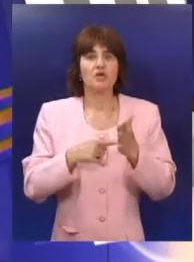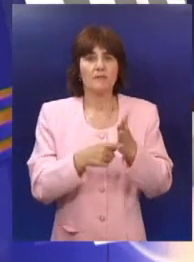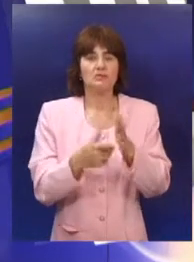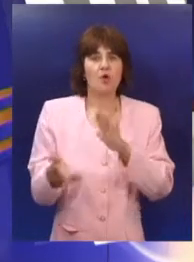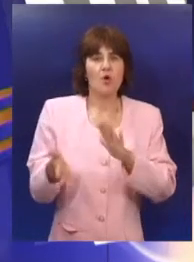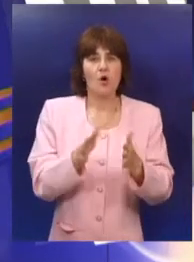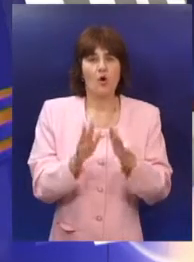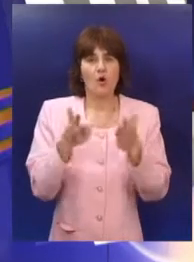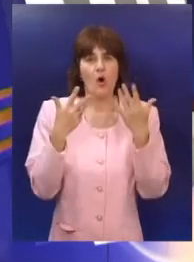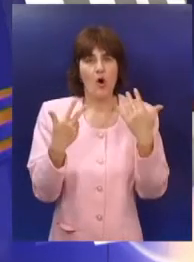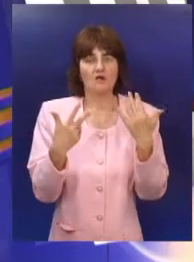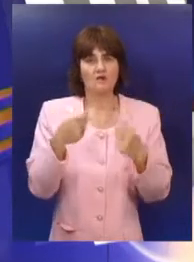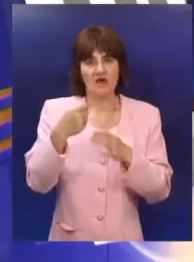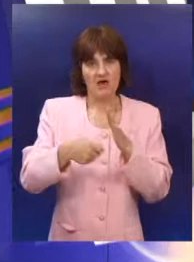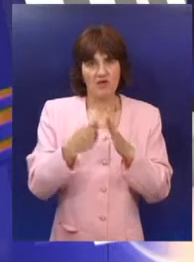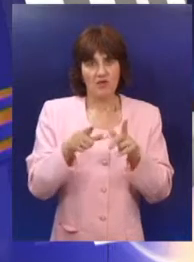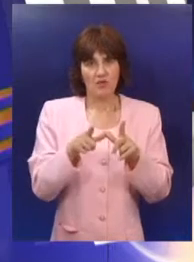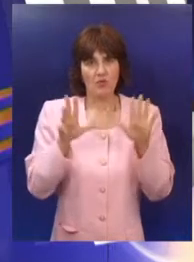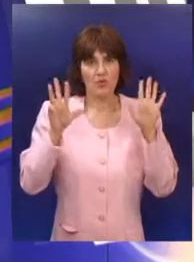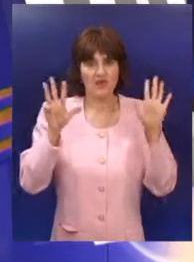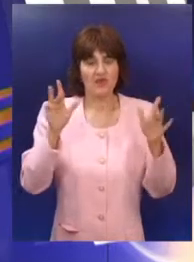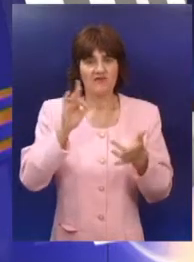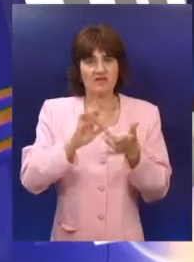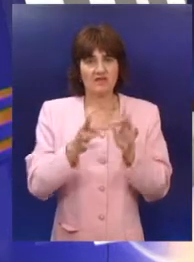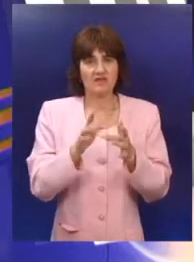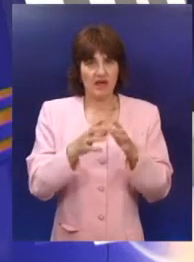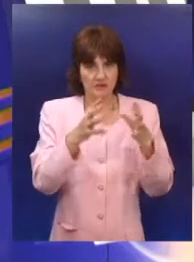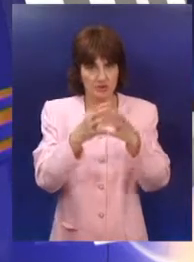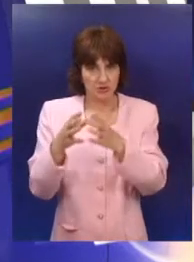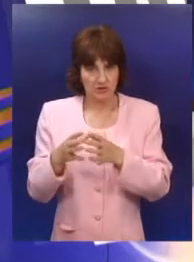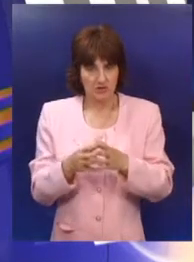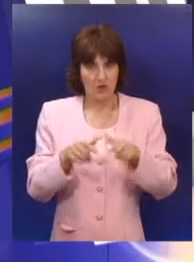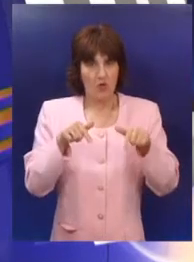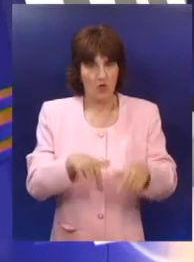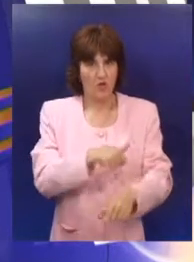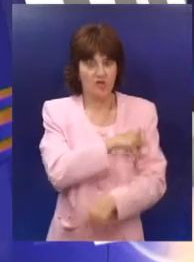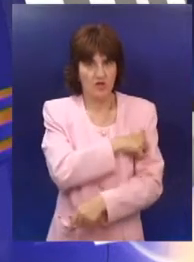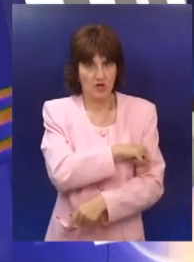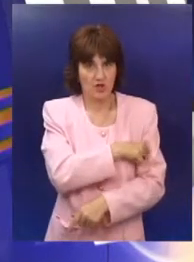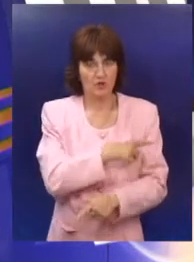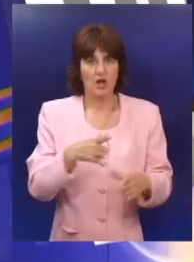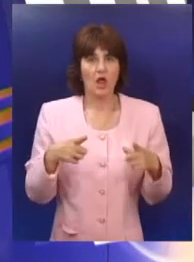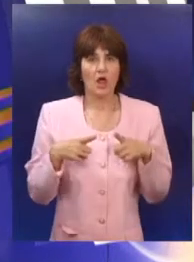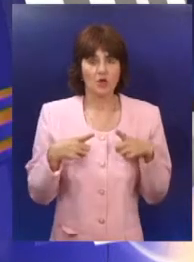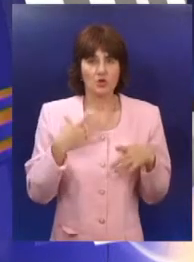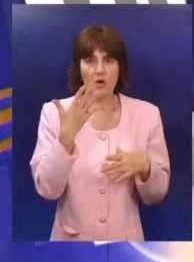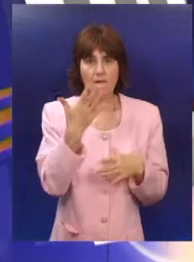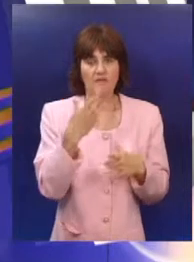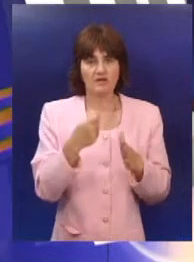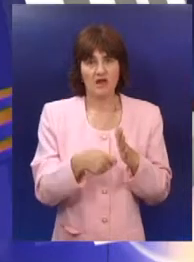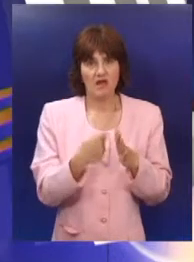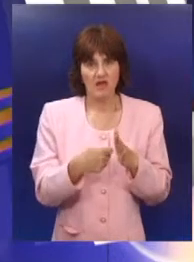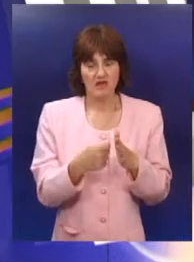biti prikazano oko 80 filmova u 9 takmičarskih celina. Posetioce ove godine u takmičarskom programu očekuje